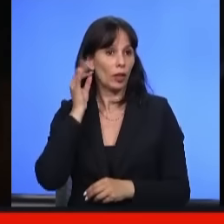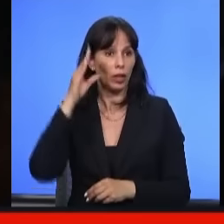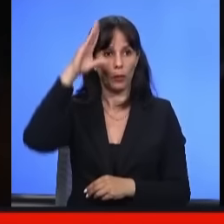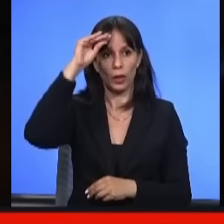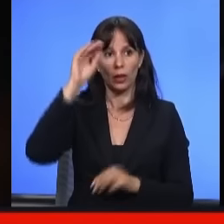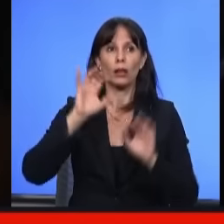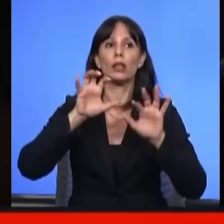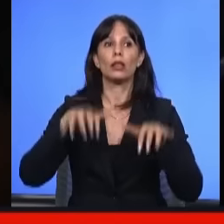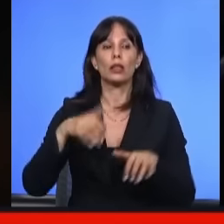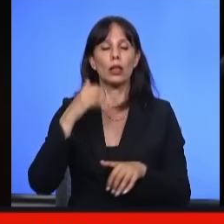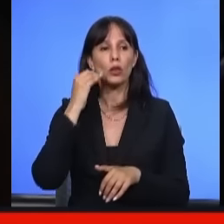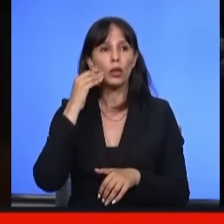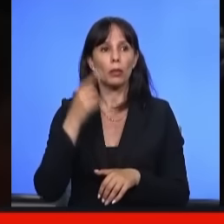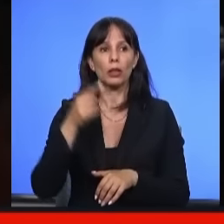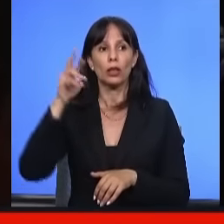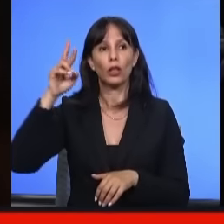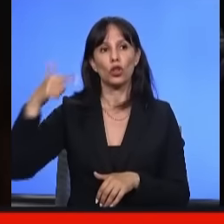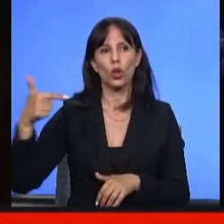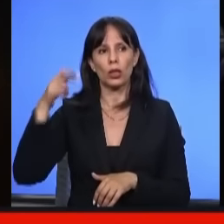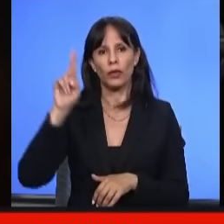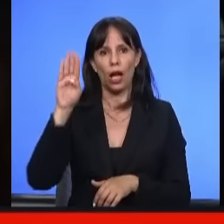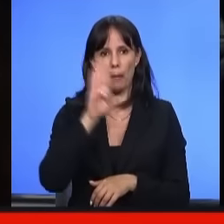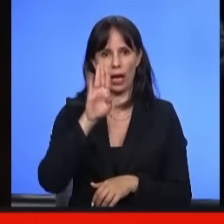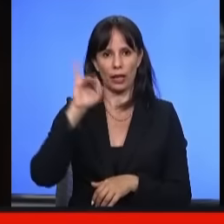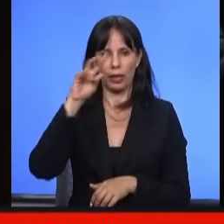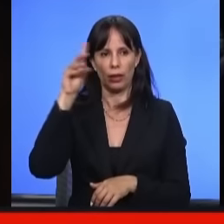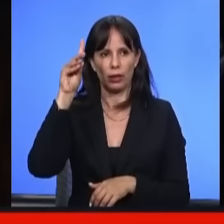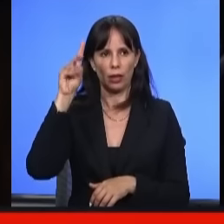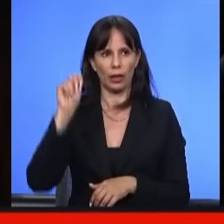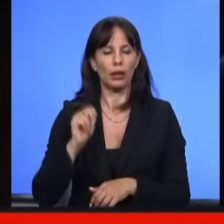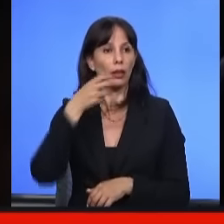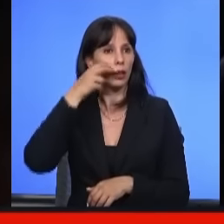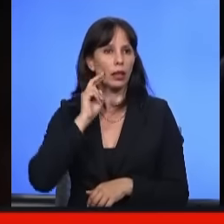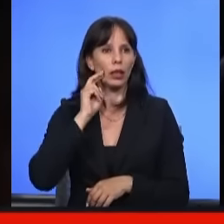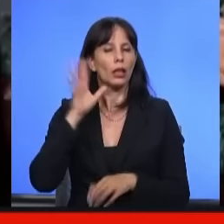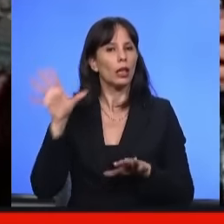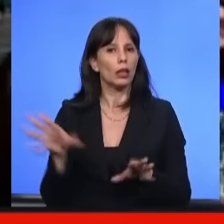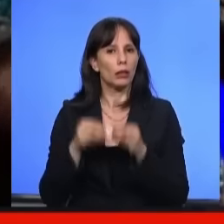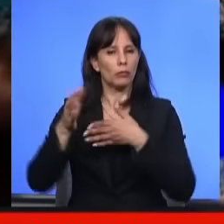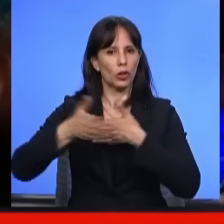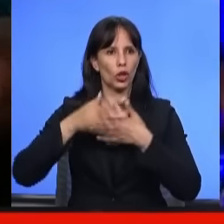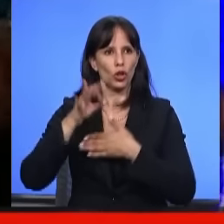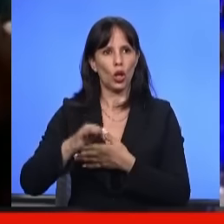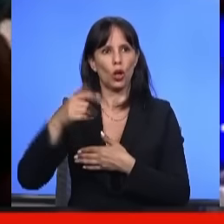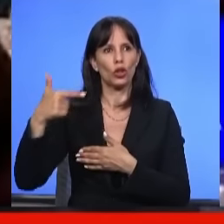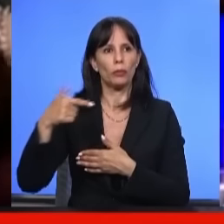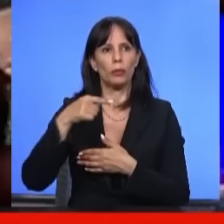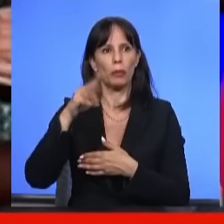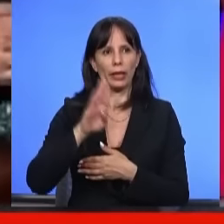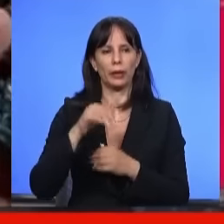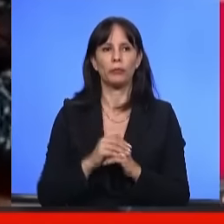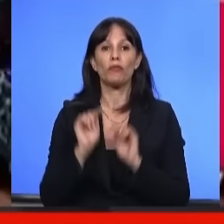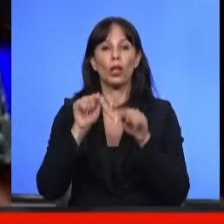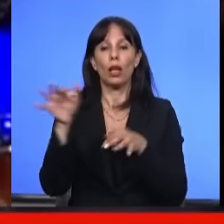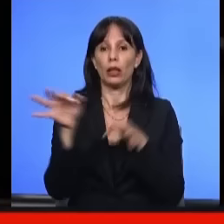President of the United States, Joseph R. Biden, and First Lady, Dr. Jill Biden. ג'ו ביידן הגיע לנשף כתבי